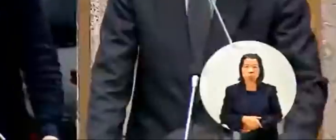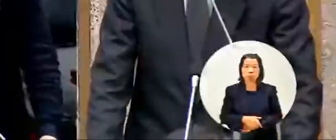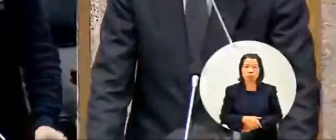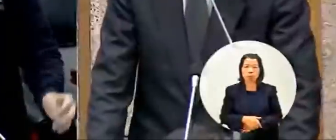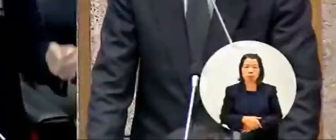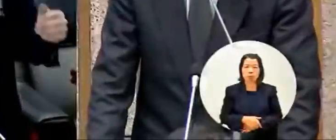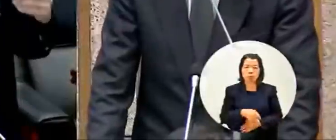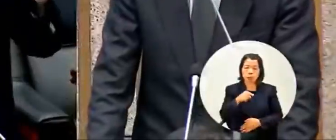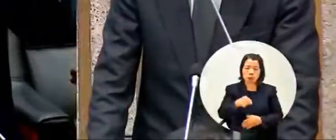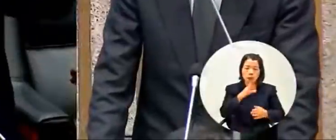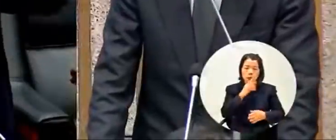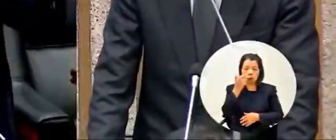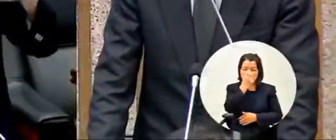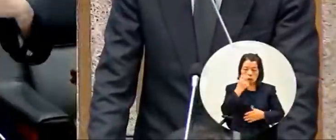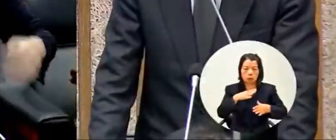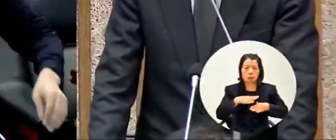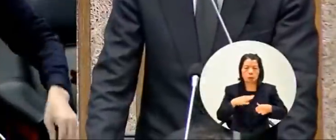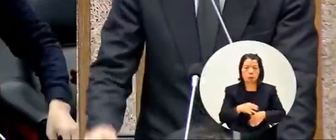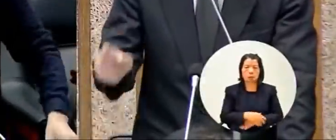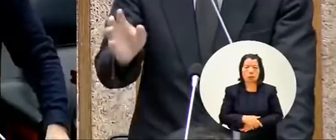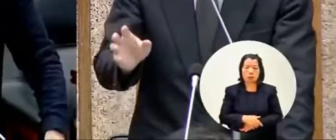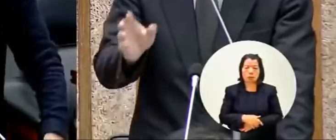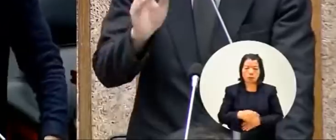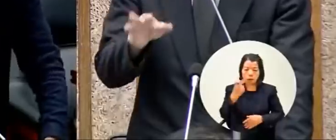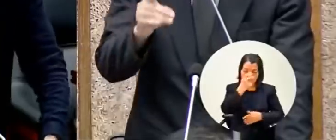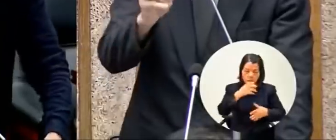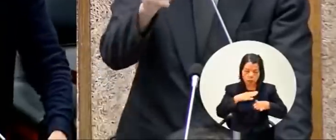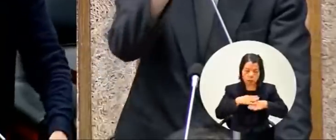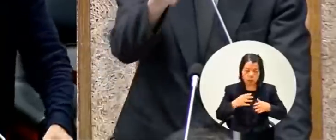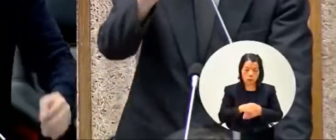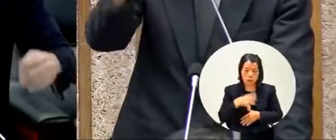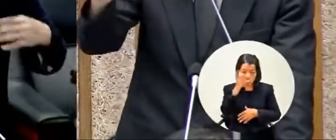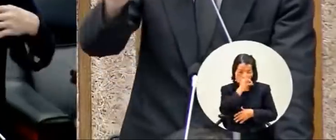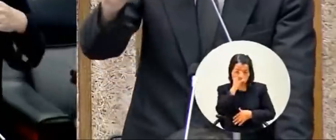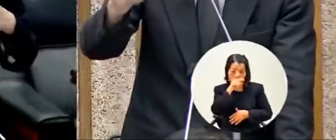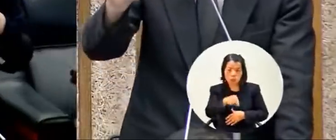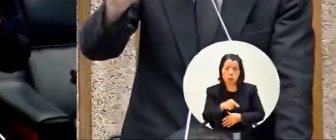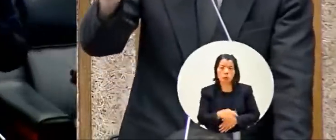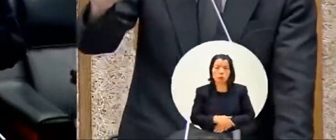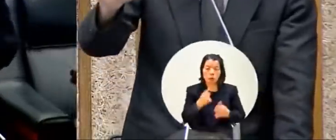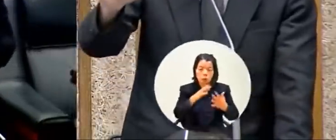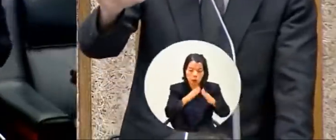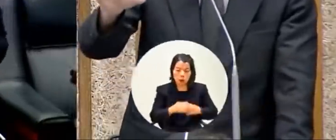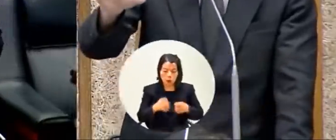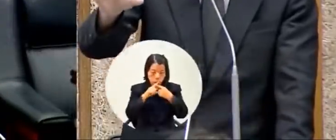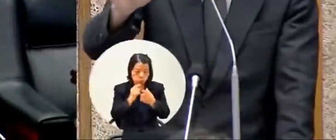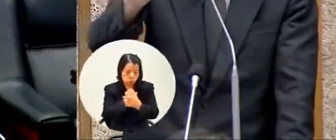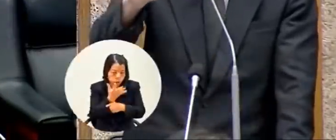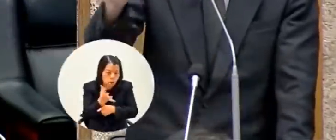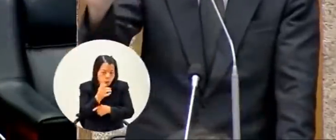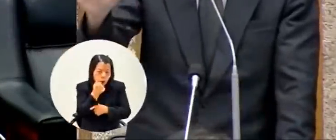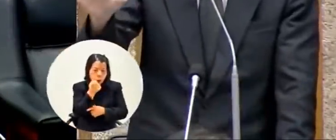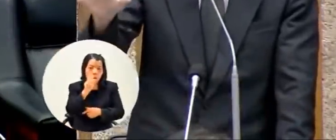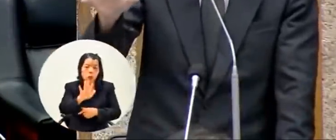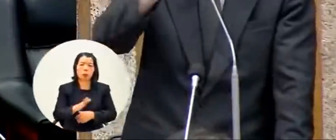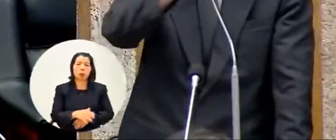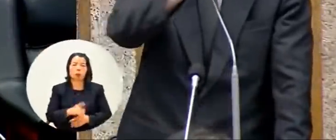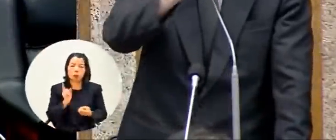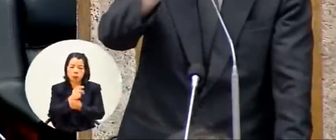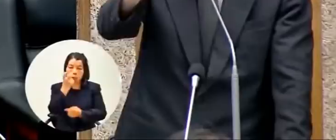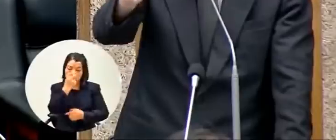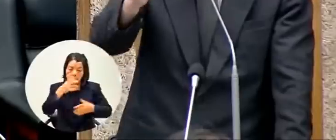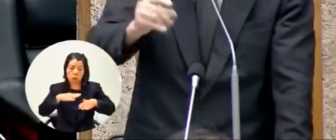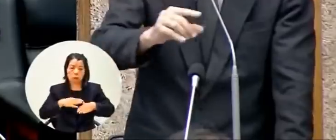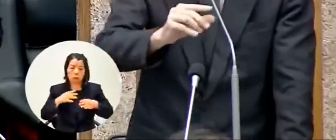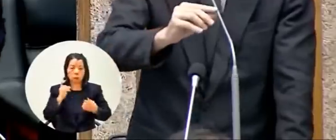部分因为检察官， 你认为有没有？ 对，检察官的调查是，这个部分当然他有泄露一定的讯息出去，不过检察官是认为说